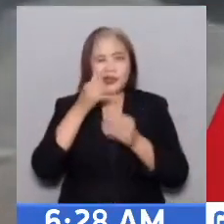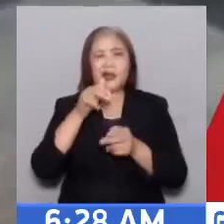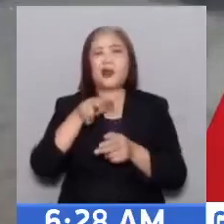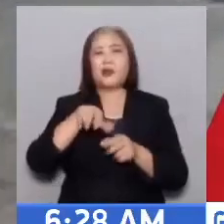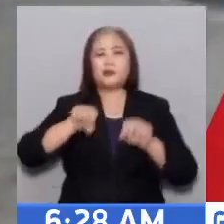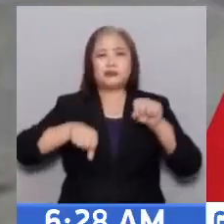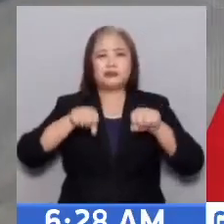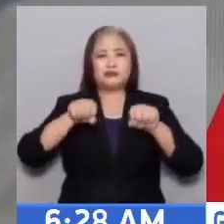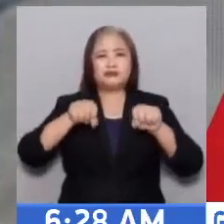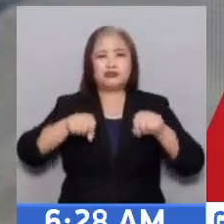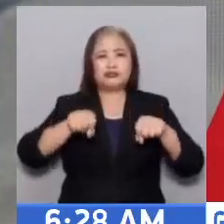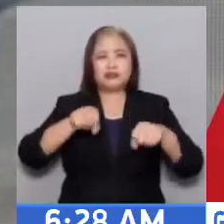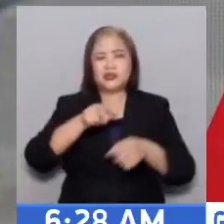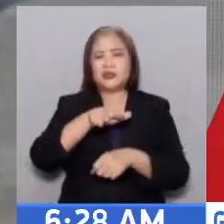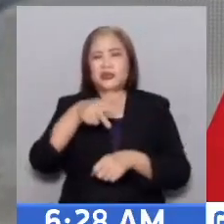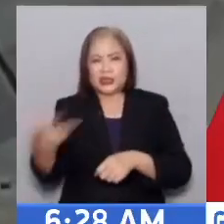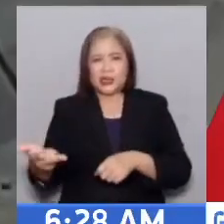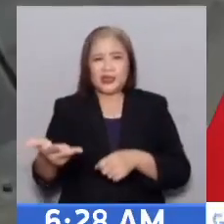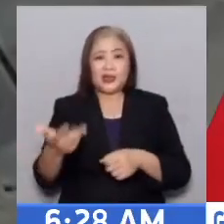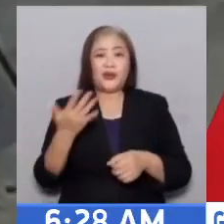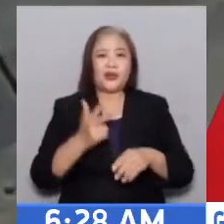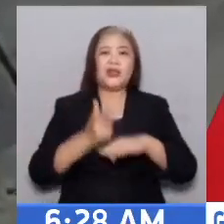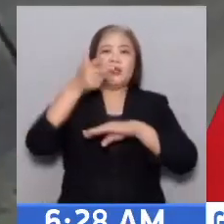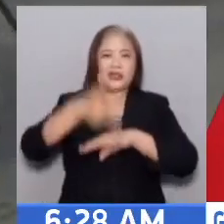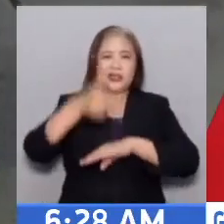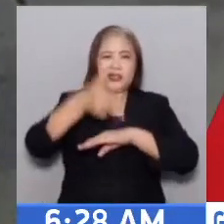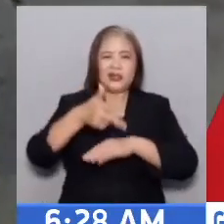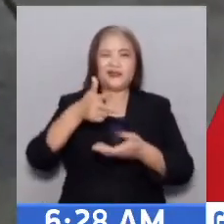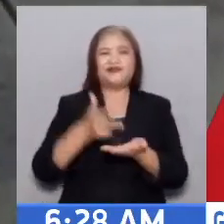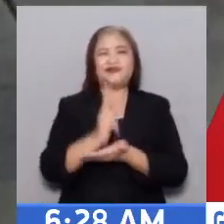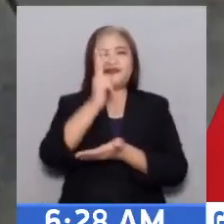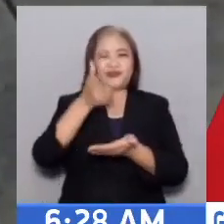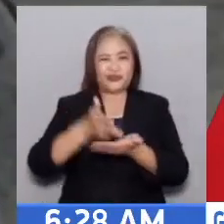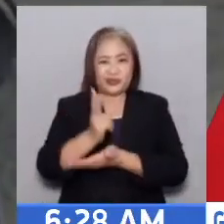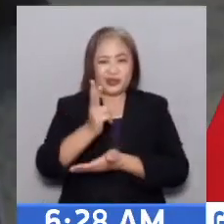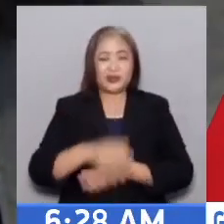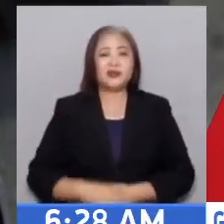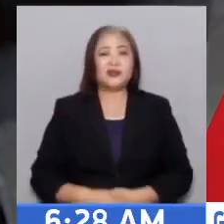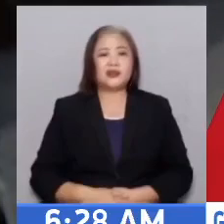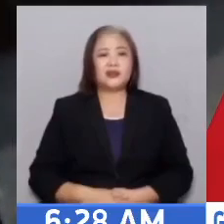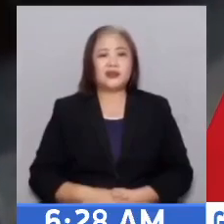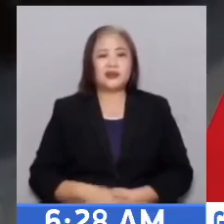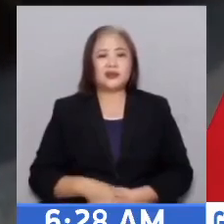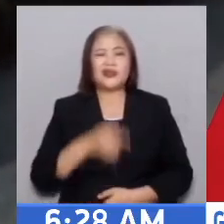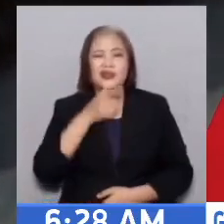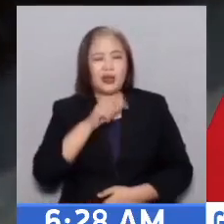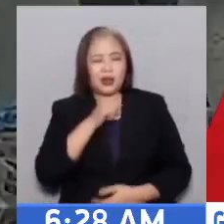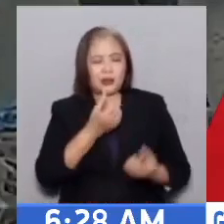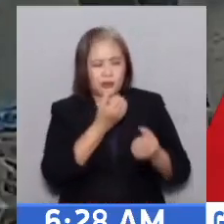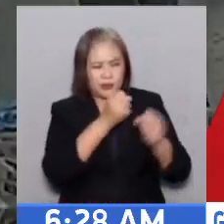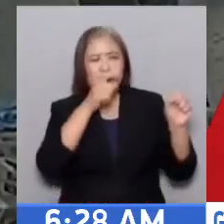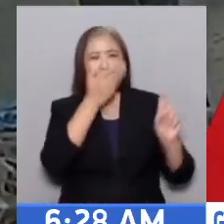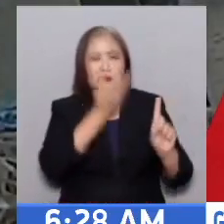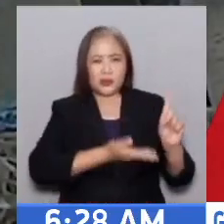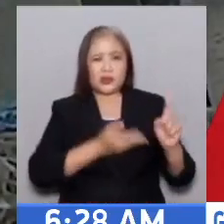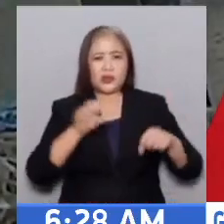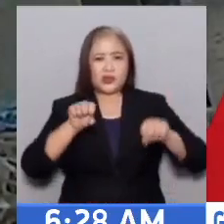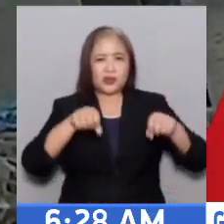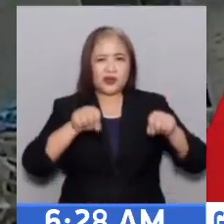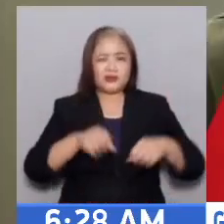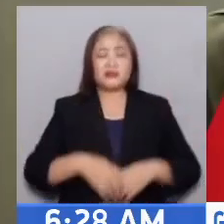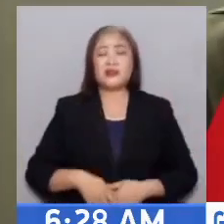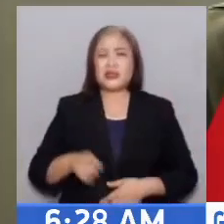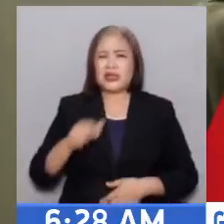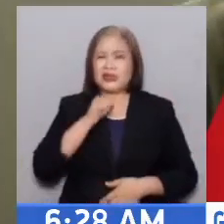rider matapos malubak at madulas sa graba. Mabuti na lang hindi gaanong nasaktan ng rider. Ayon sa barangay, hindi raw ito ang unang pagkakataon na may naaksidente sa